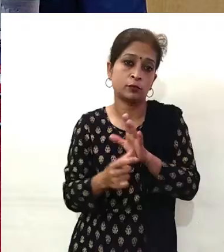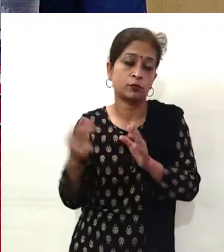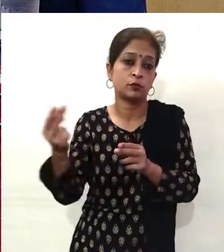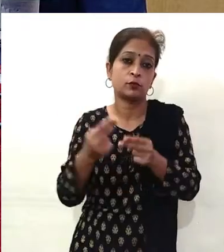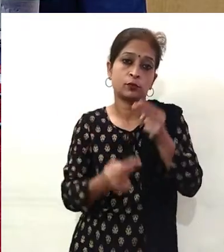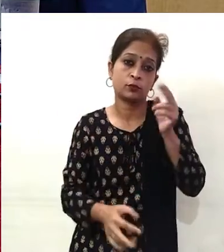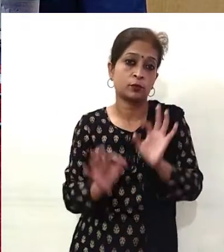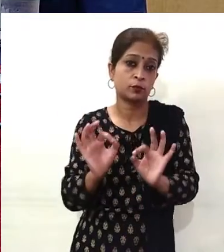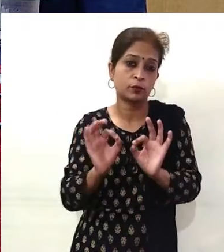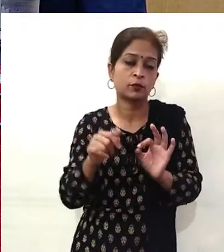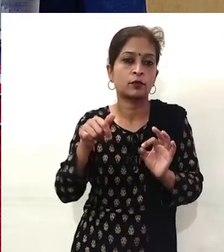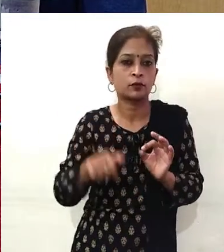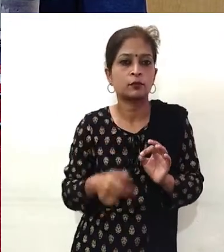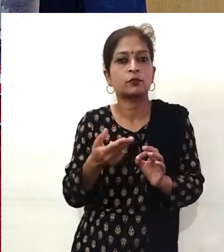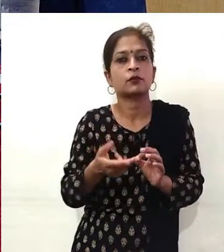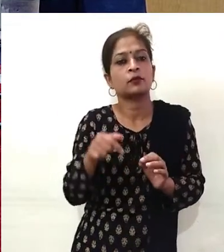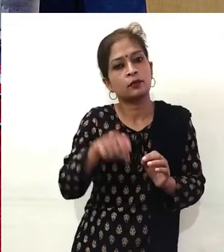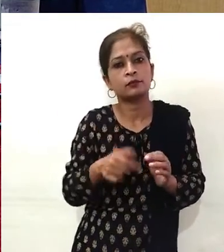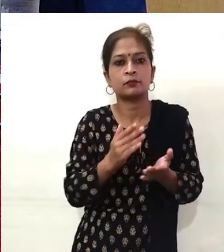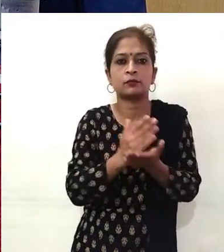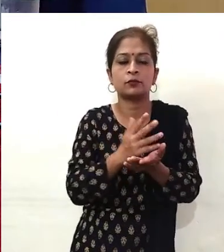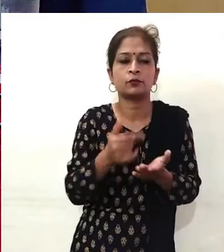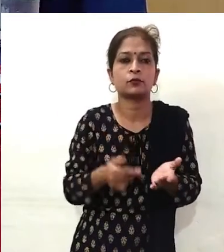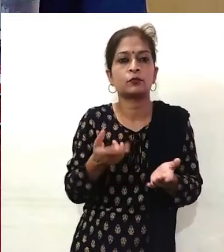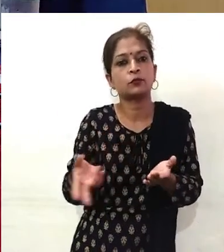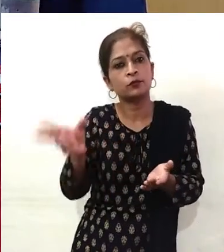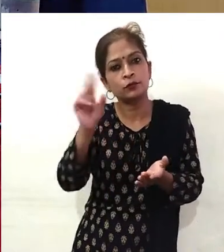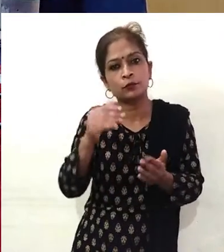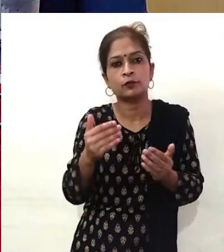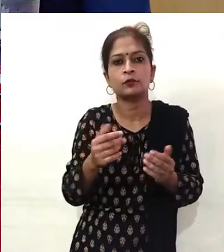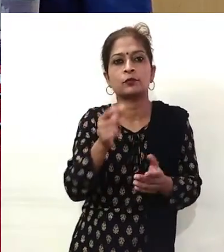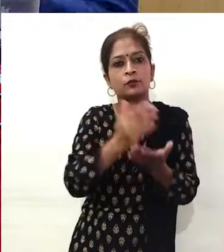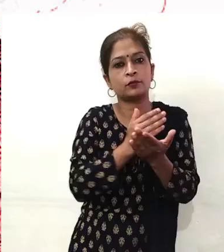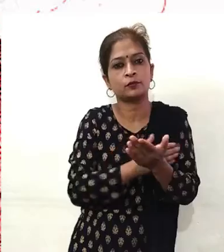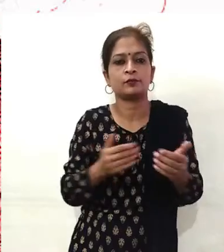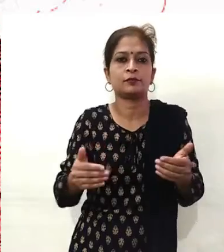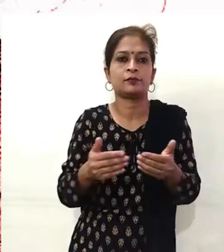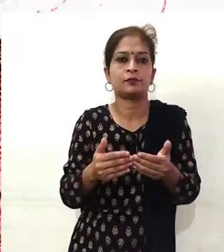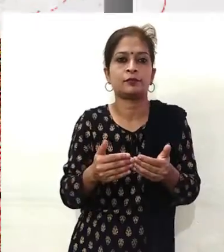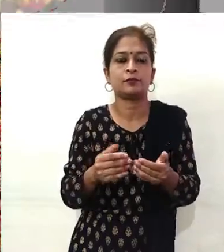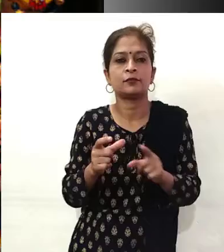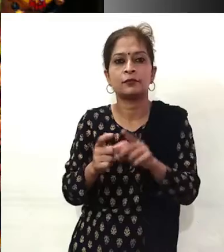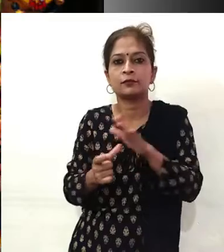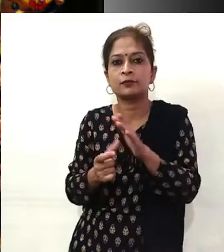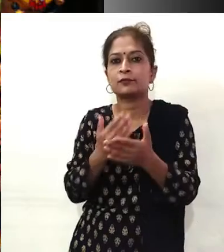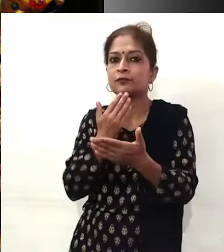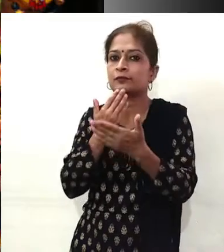इतना ही, फिर मिलूंगी, तब तक के लिए नमस्कार। और सर आपका बहुत बहुत धन्यवाद। धन्यवाद।